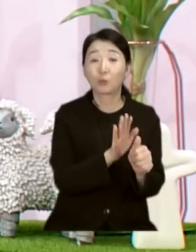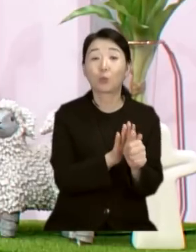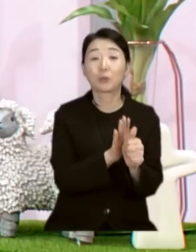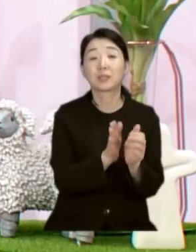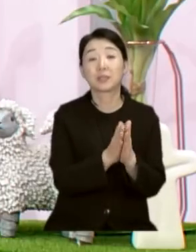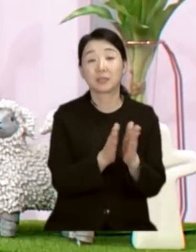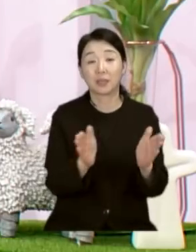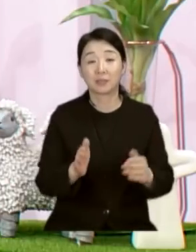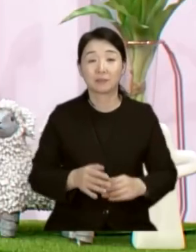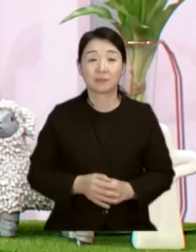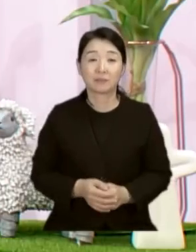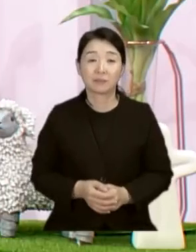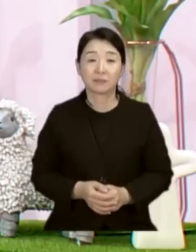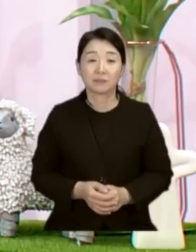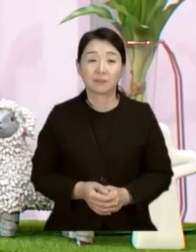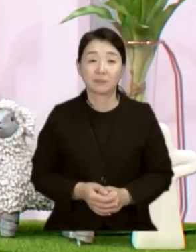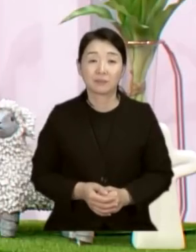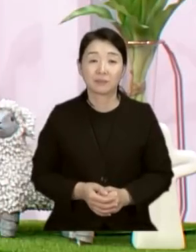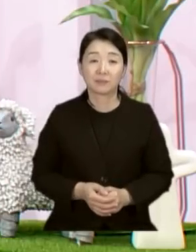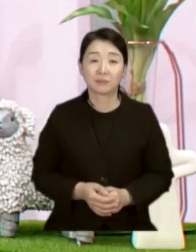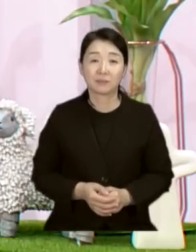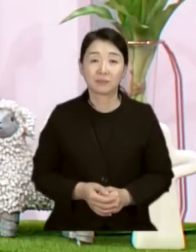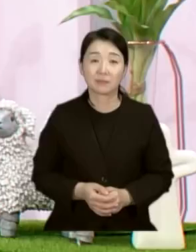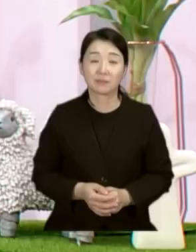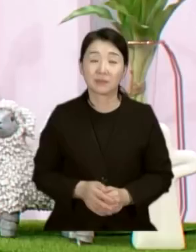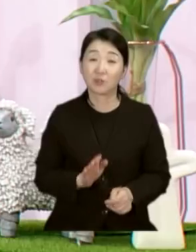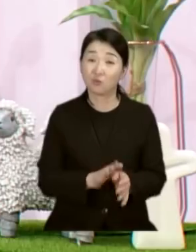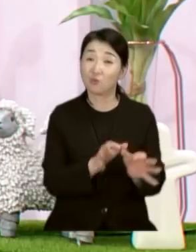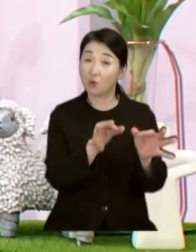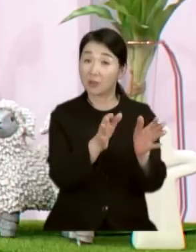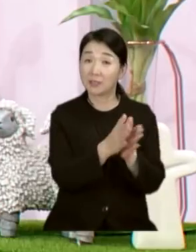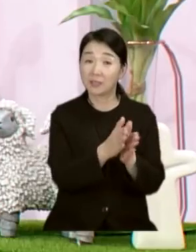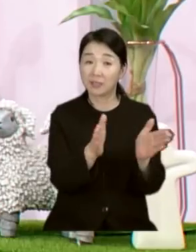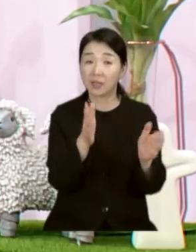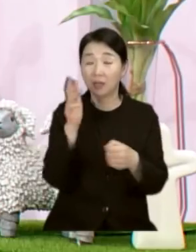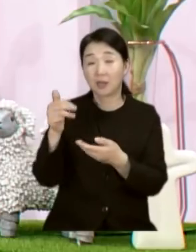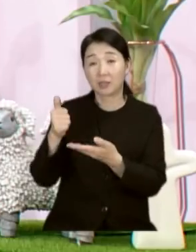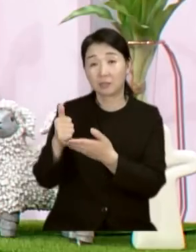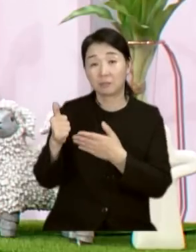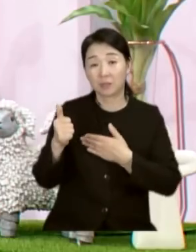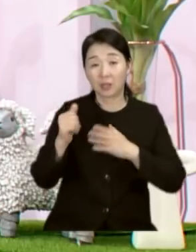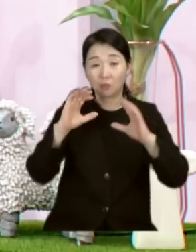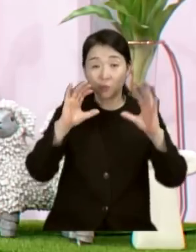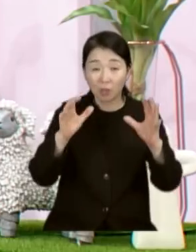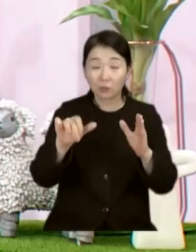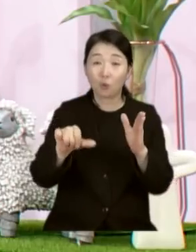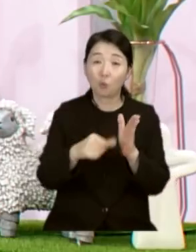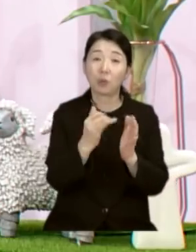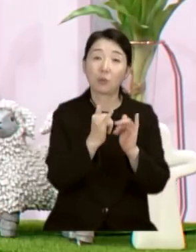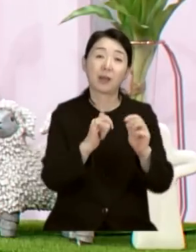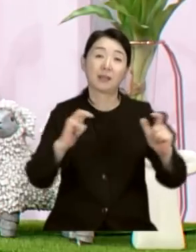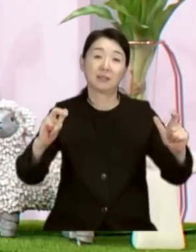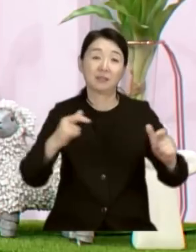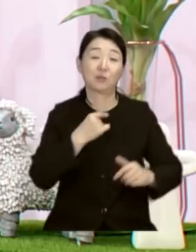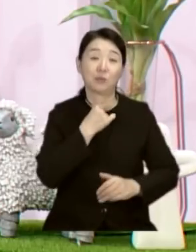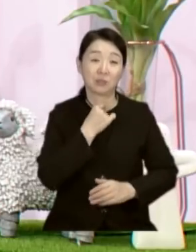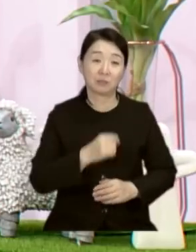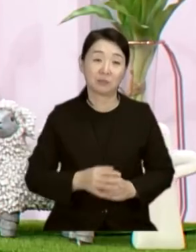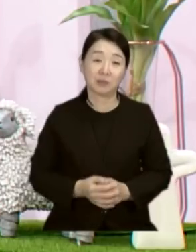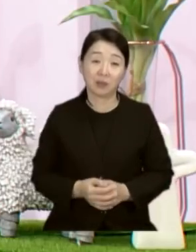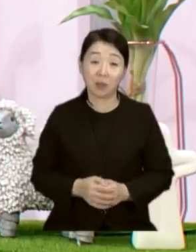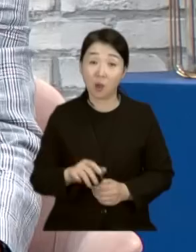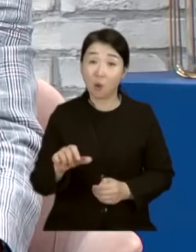시작했어요. 네, 아픈 해외에 있는 아동을 후원하기 시작했는데 하나님 저는 이 아이들을 500명까지 늘려갈